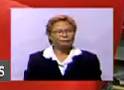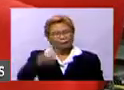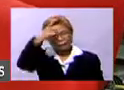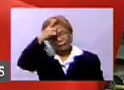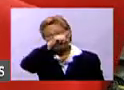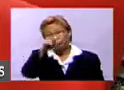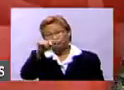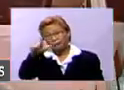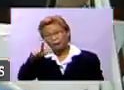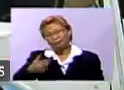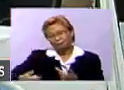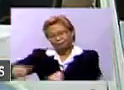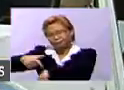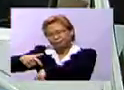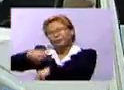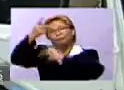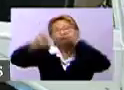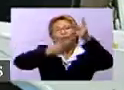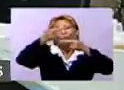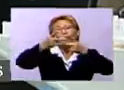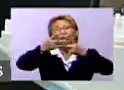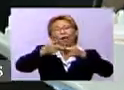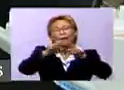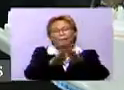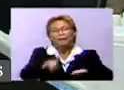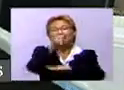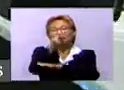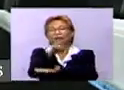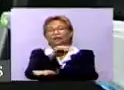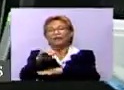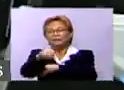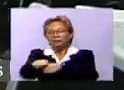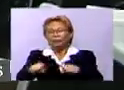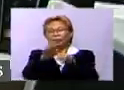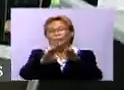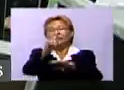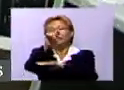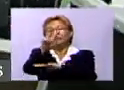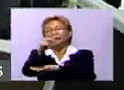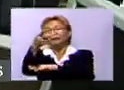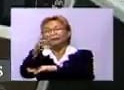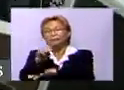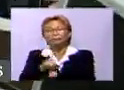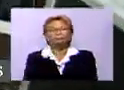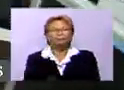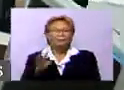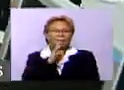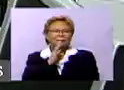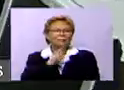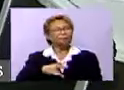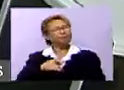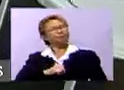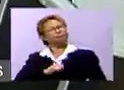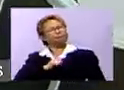Datuk Seri Zainal kemudiannya meluangkan masa melawat operasi Seksyen Berita TV dan Studio Berita TV RTM. Beliau melahirkan rasa